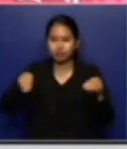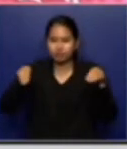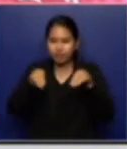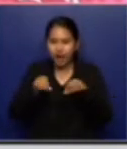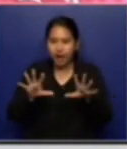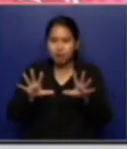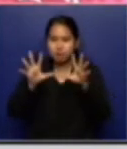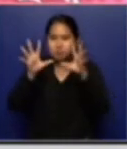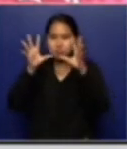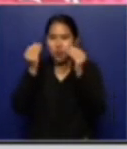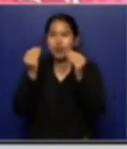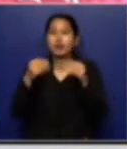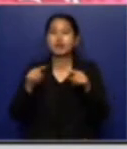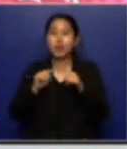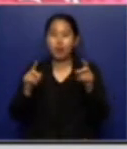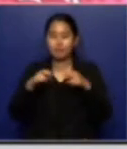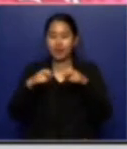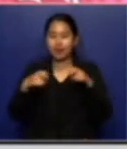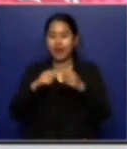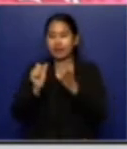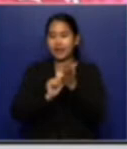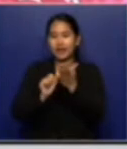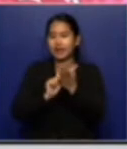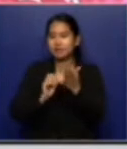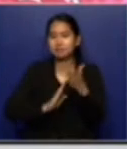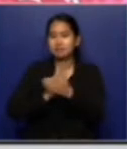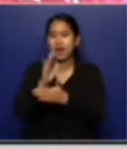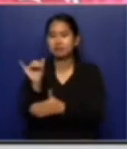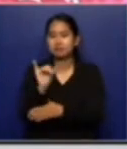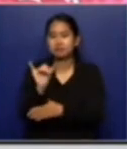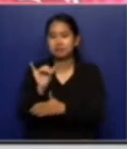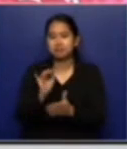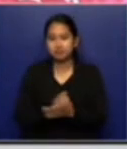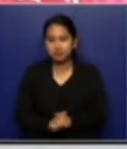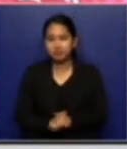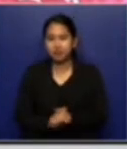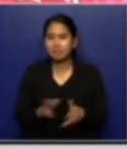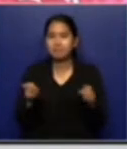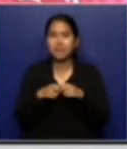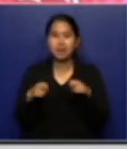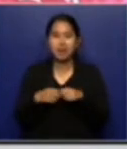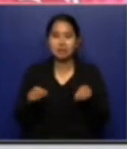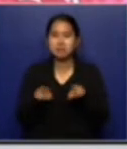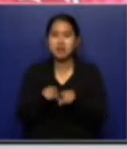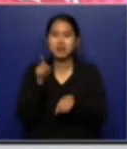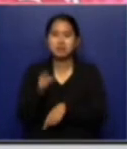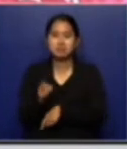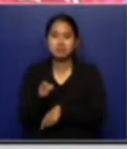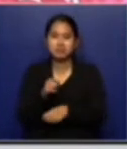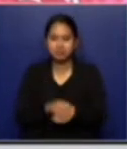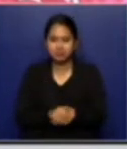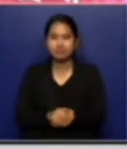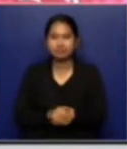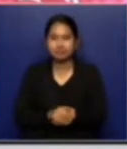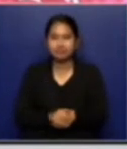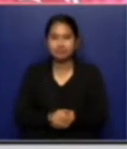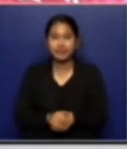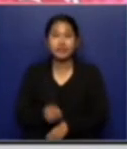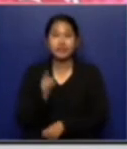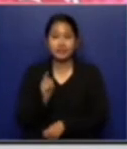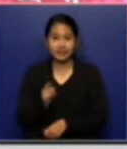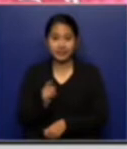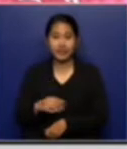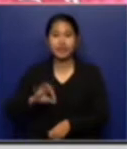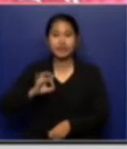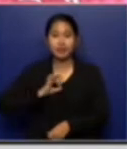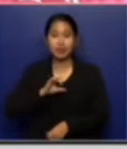ามารถแก้ปัญหาอะไรให้กับประเทศได้เลยปัญหาทุกอย่างก็ยังคงเหมือนเดิมท่านประธานคะจริงๆแล้วการเป็นส.